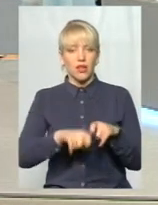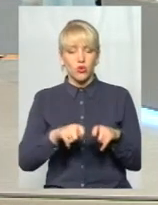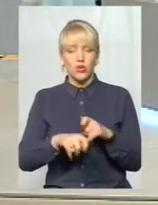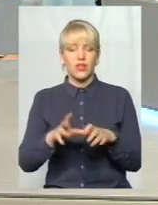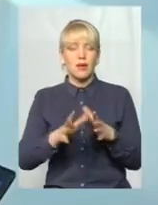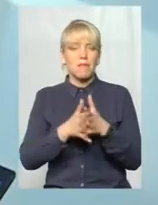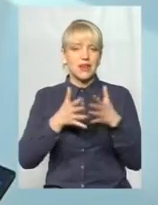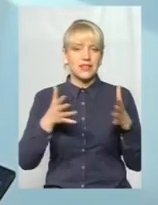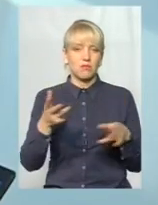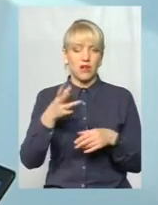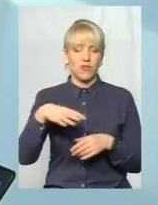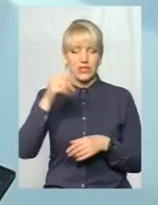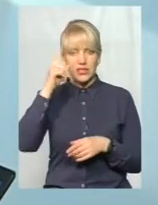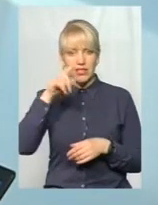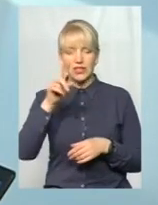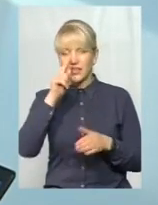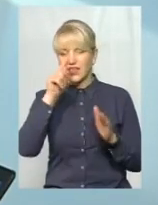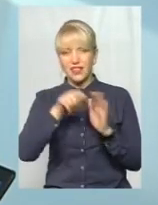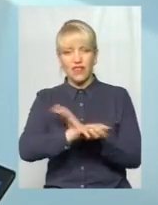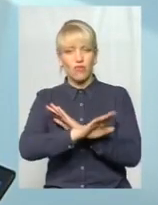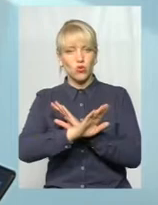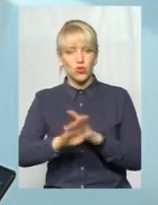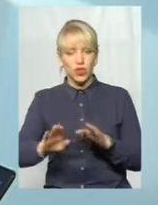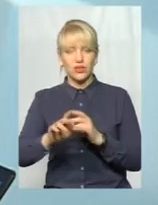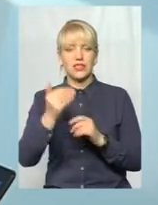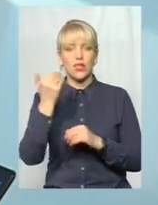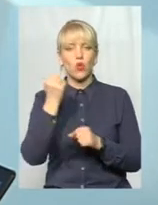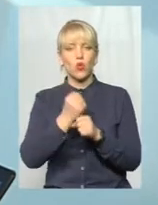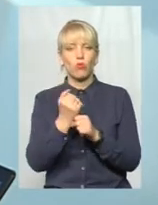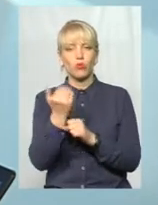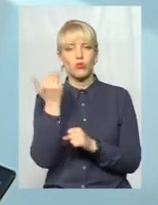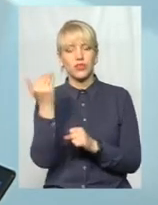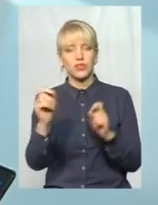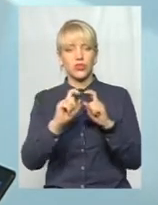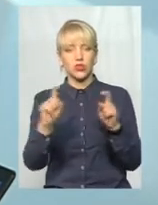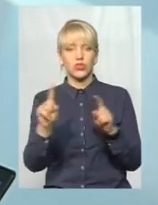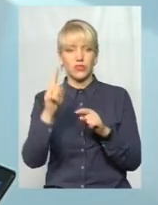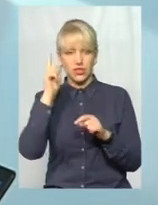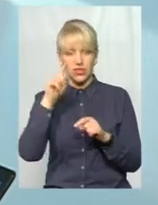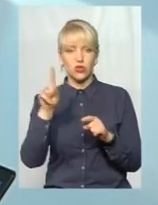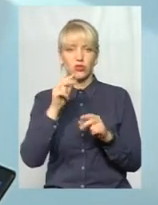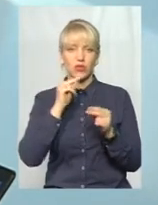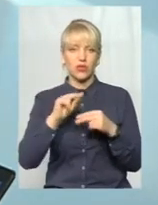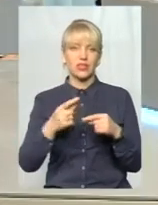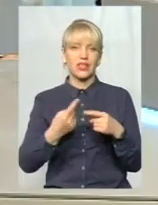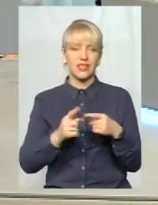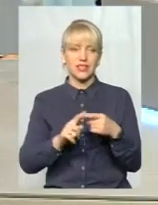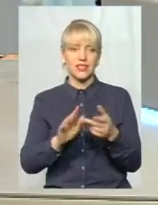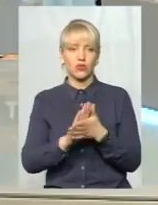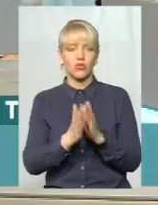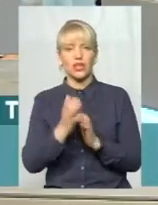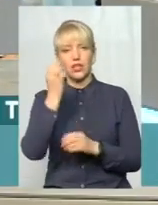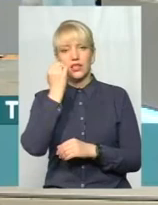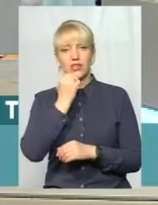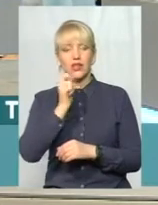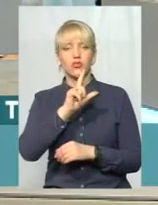І старатися не втручатися в роботу тих органів, вони знають, що, що краще для тої чи іншої ситуації. Все. Дякую, пане Володимир,